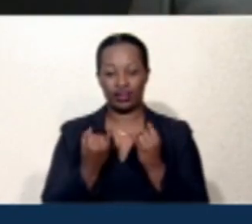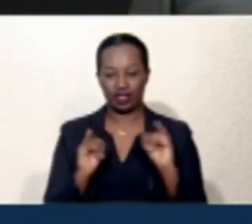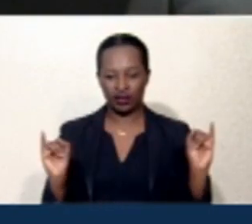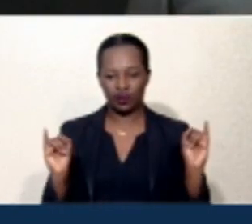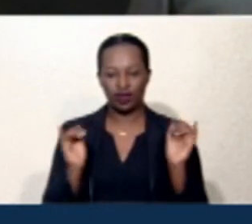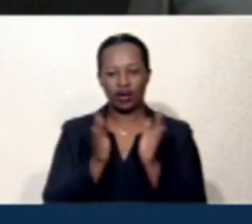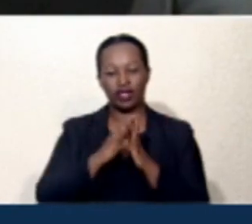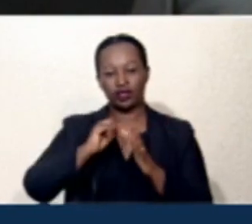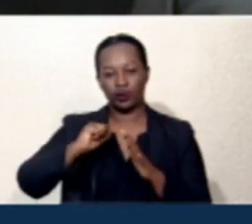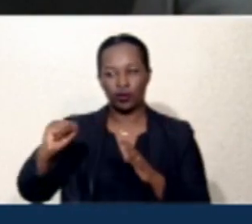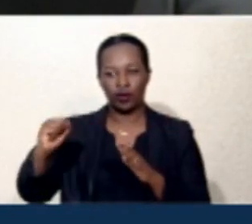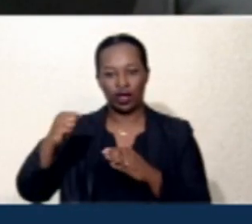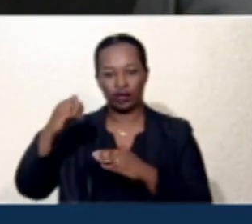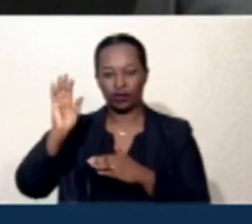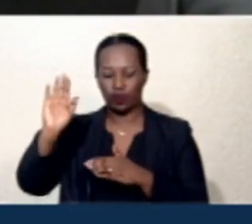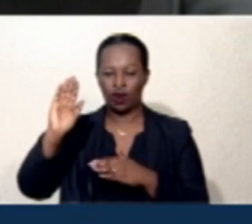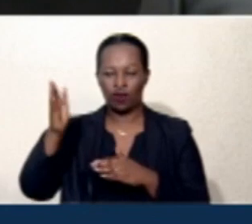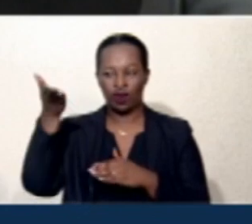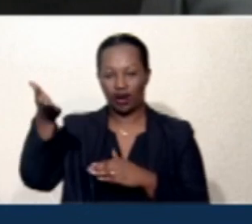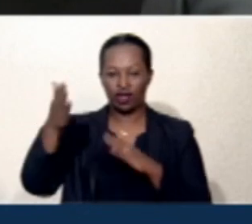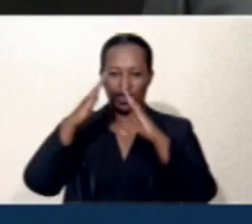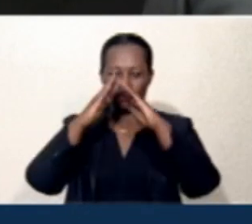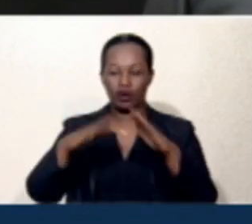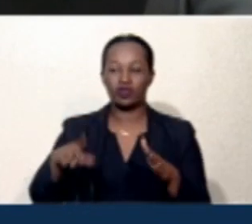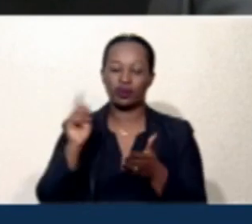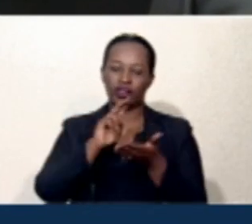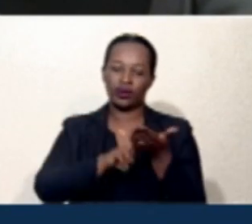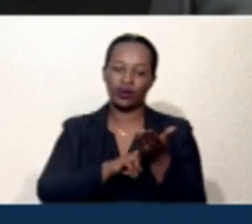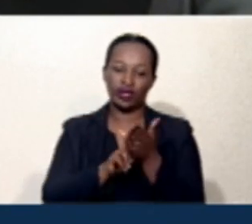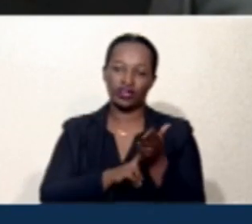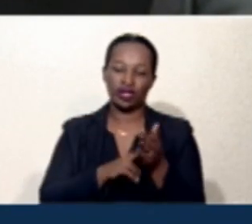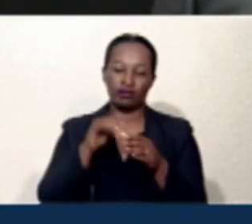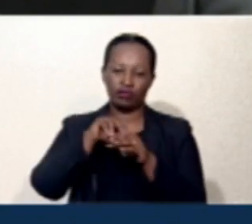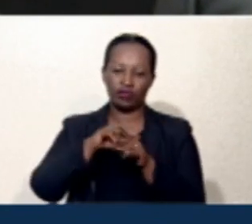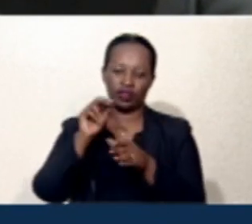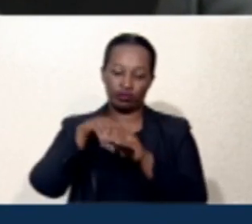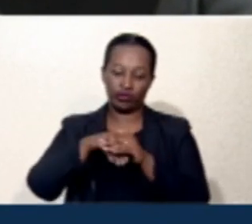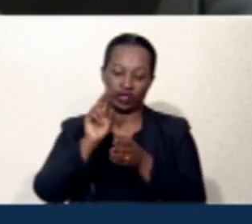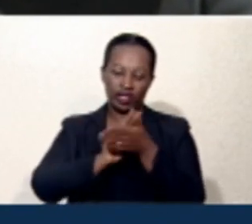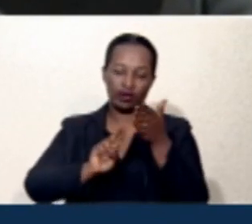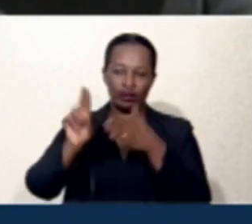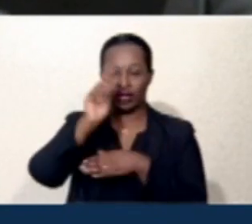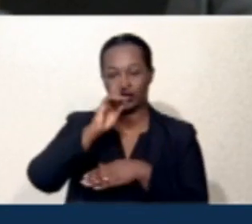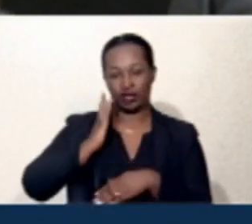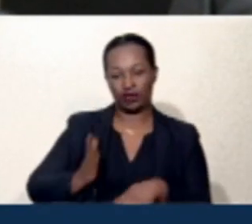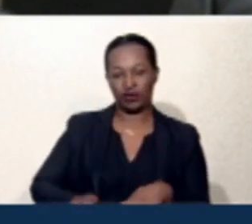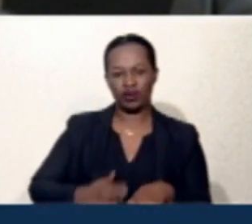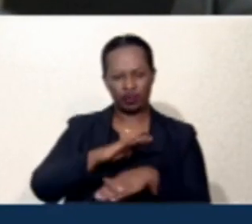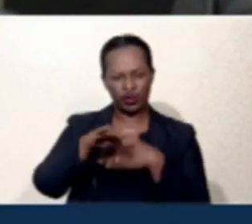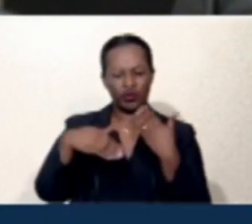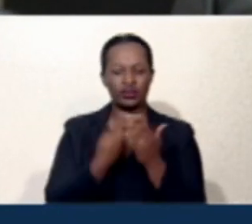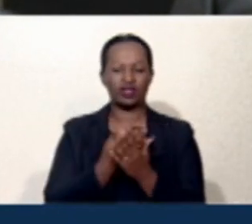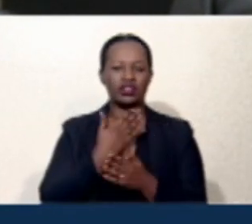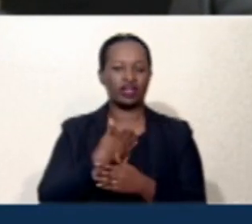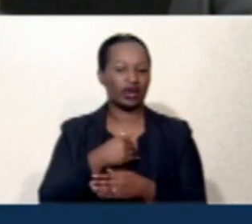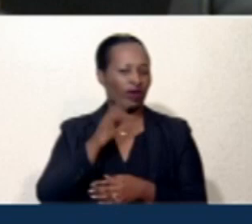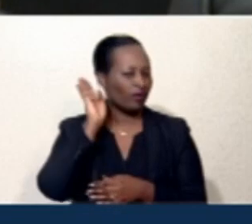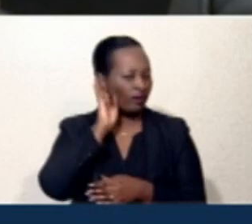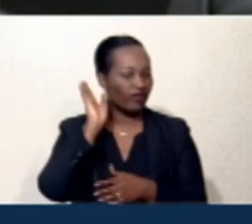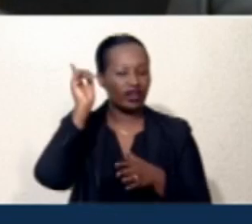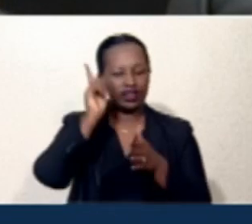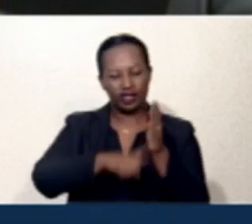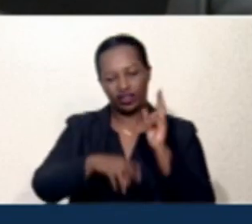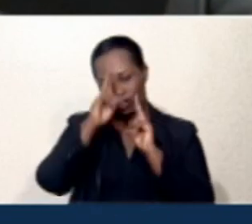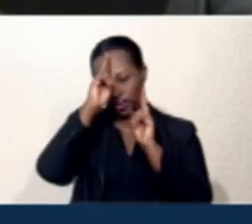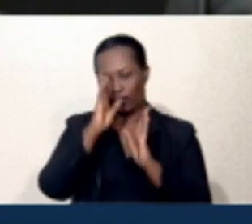ruhande rwaho hari amazu adakoreshwa yo muri campus ya Huye. Ibyo byose nagira ngo numve icyo